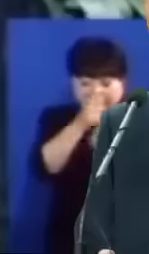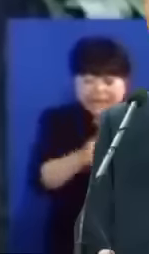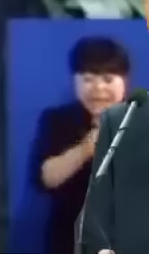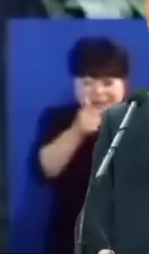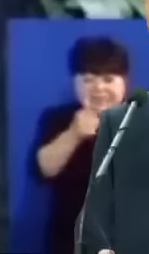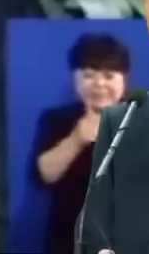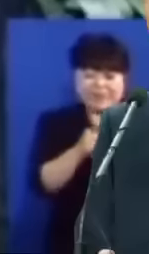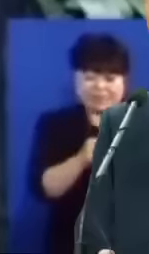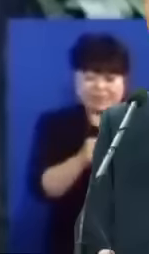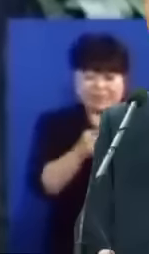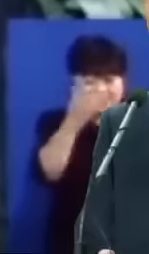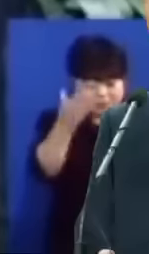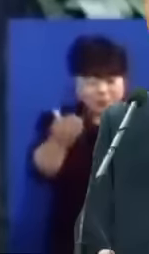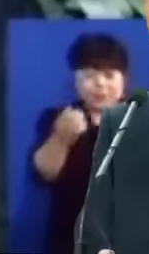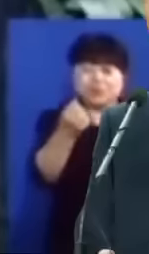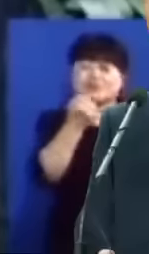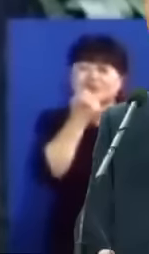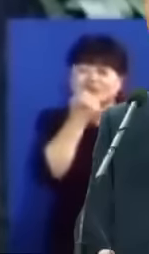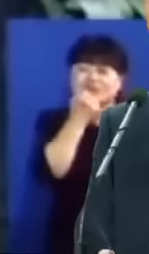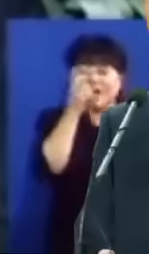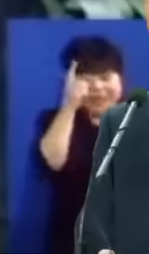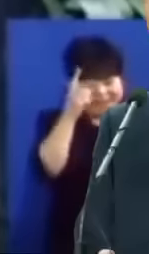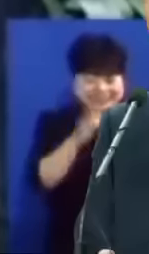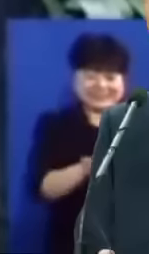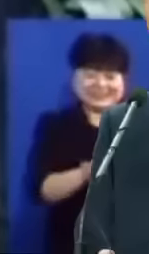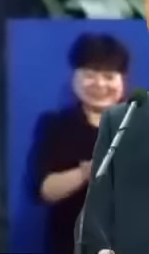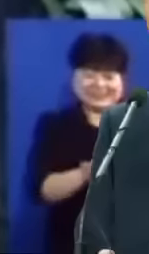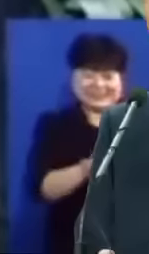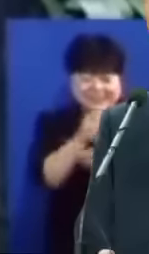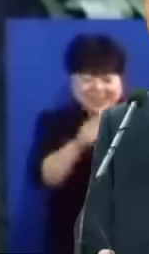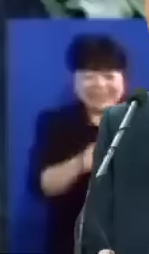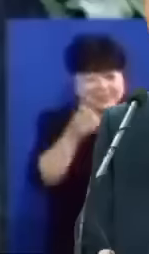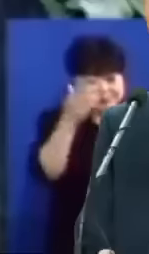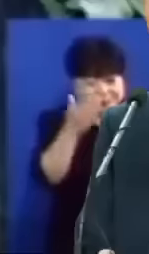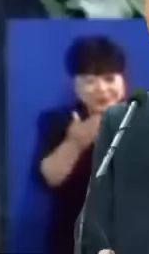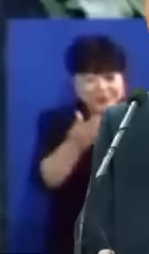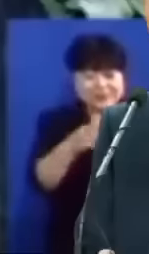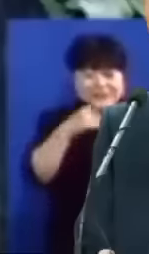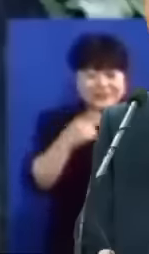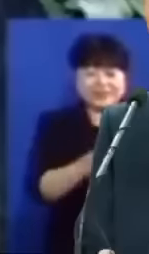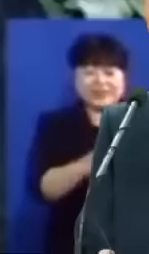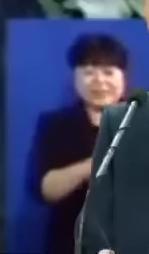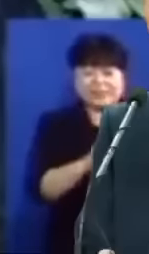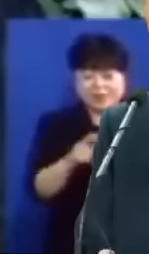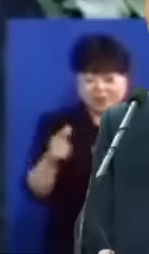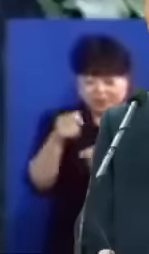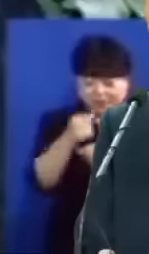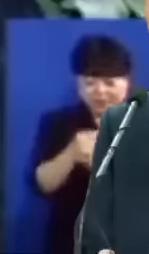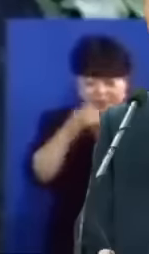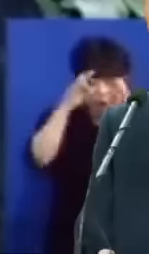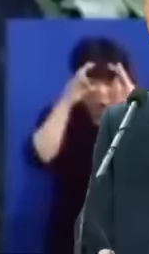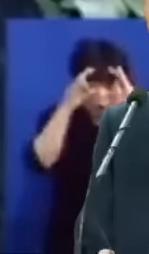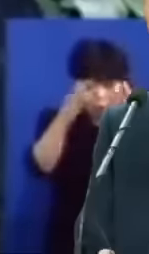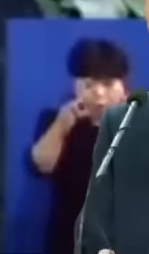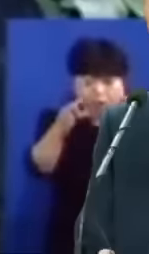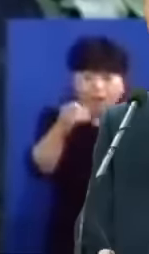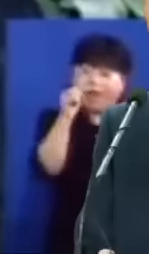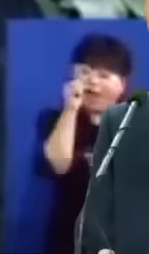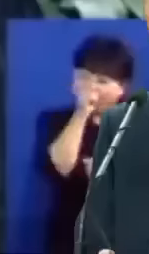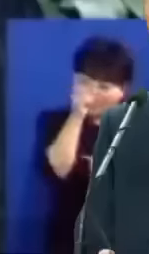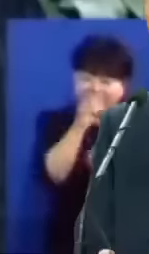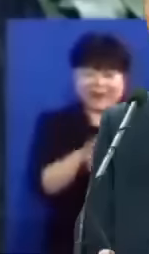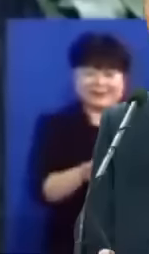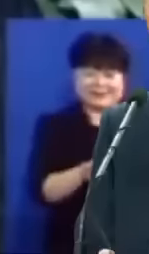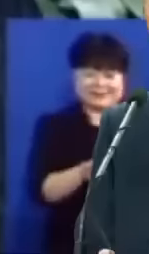하나님이 웃으시고 여러분이 웃는 것입니다. 그런데 하나님이 자연 만물을 지어서도 보기에